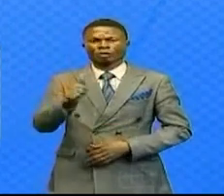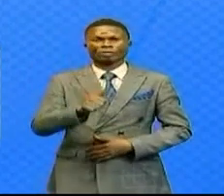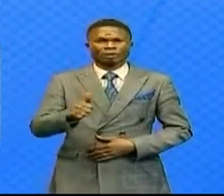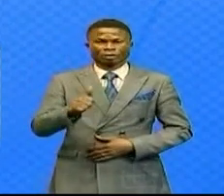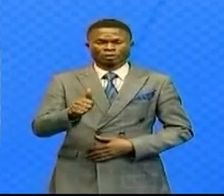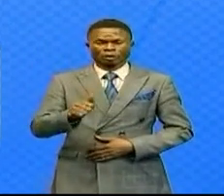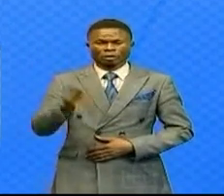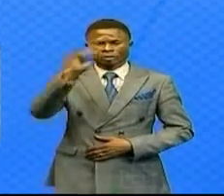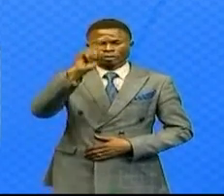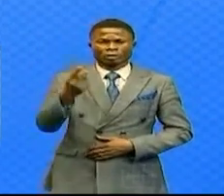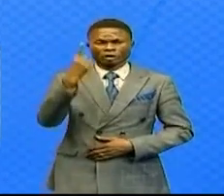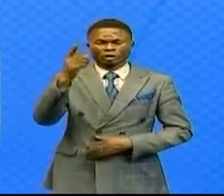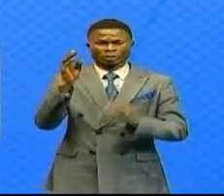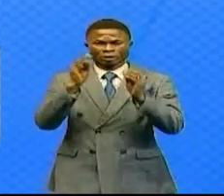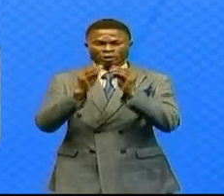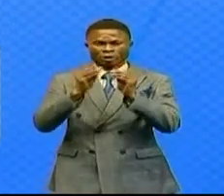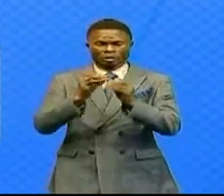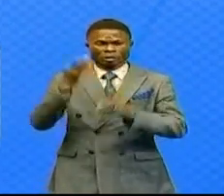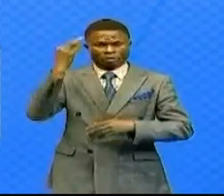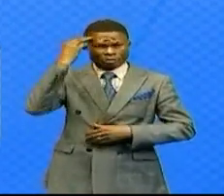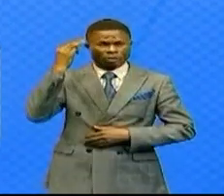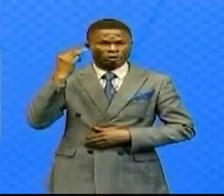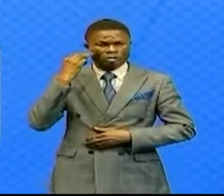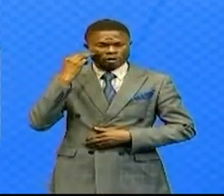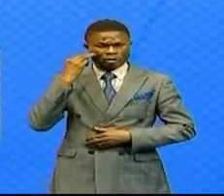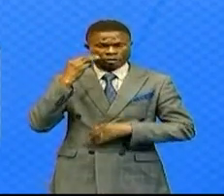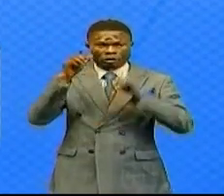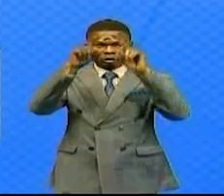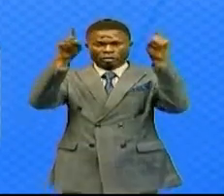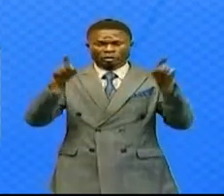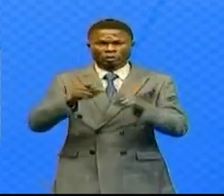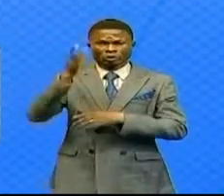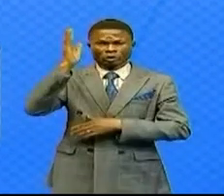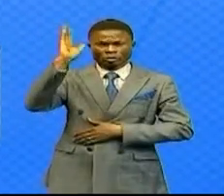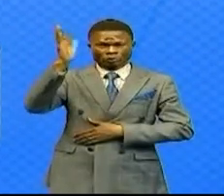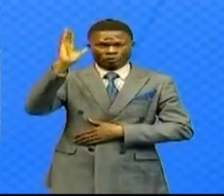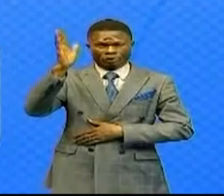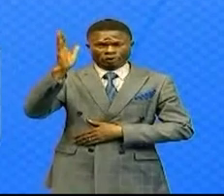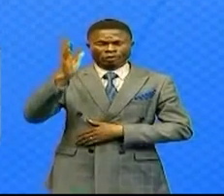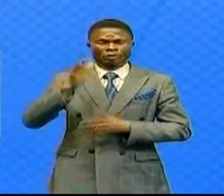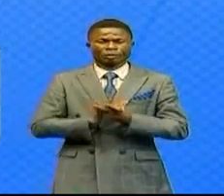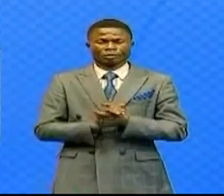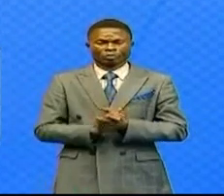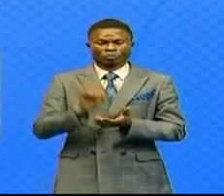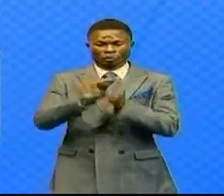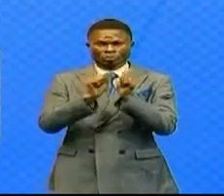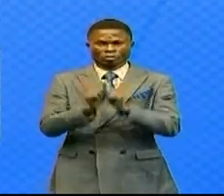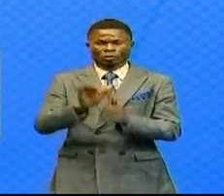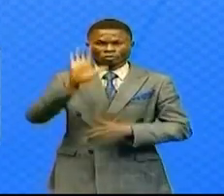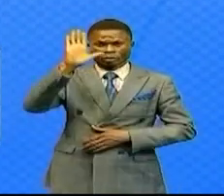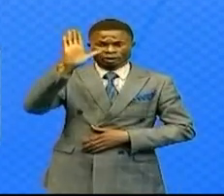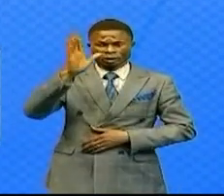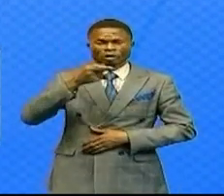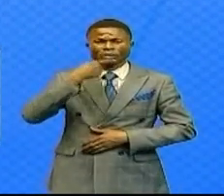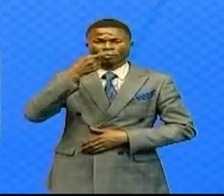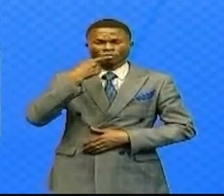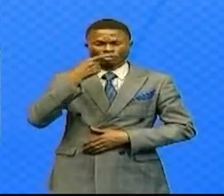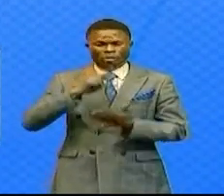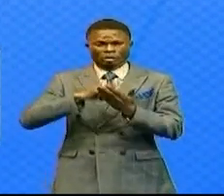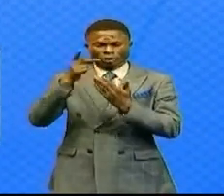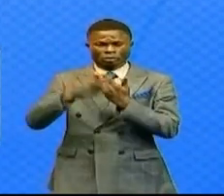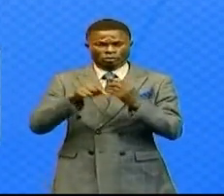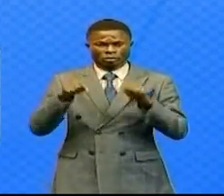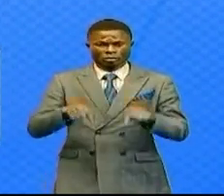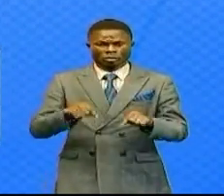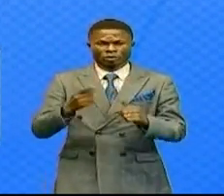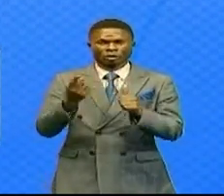la 31e réunion du Conseil des ministres par visioconférence. 5 points étaient inscrits à l'ordre du jour,